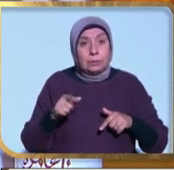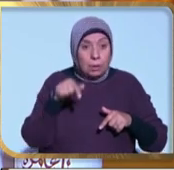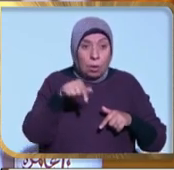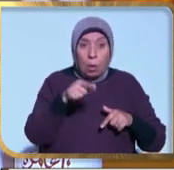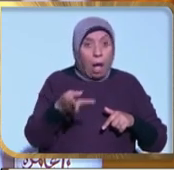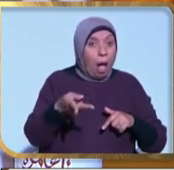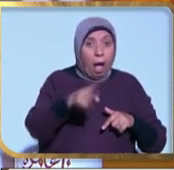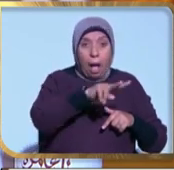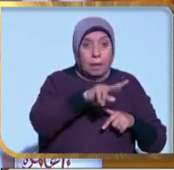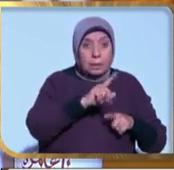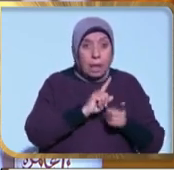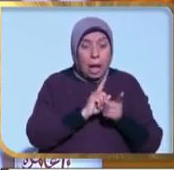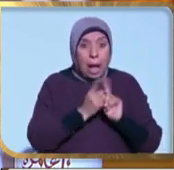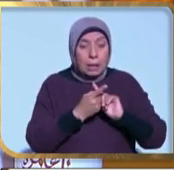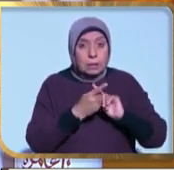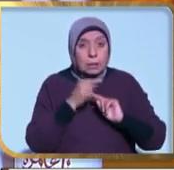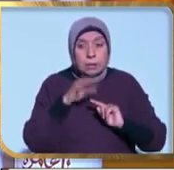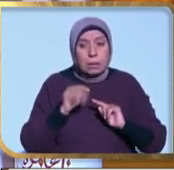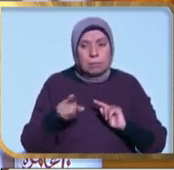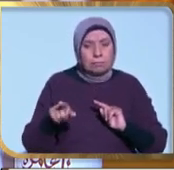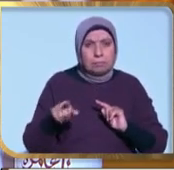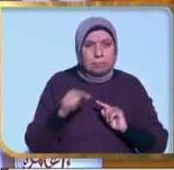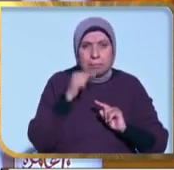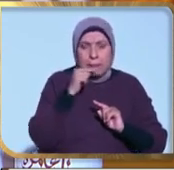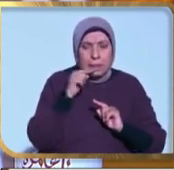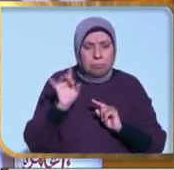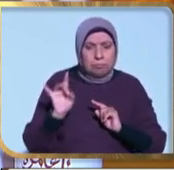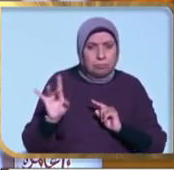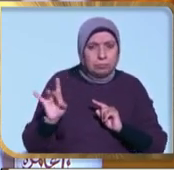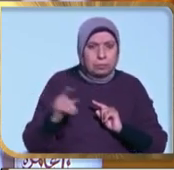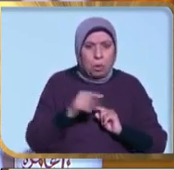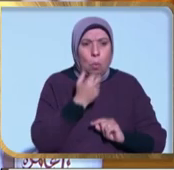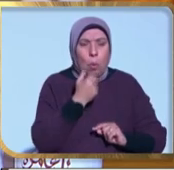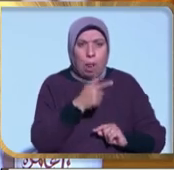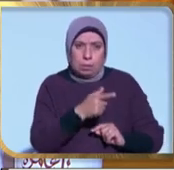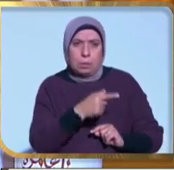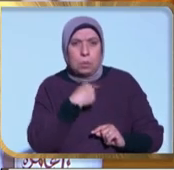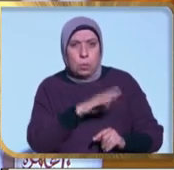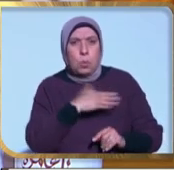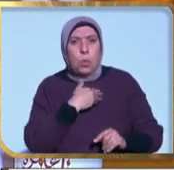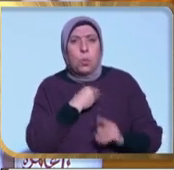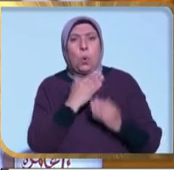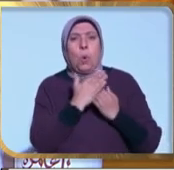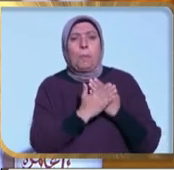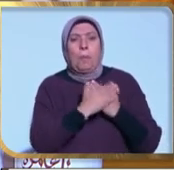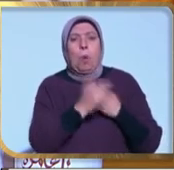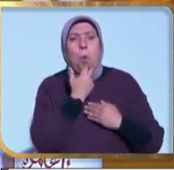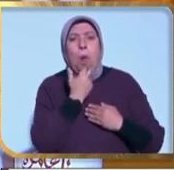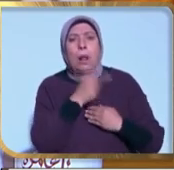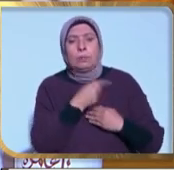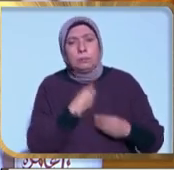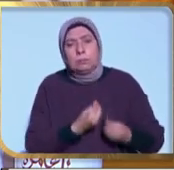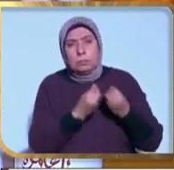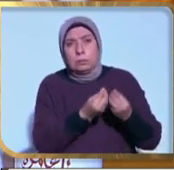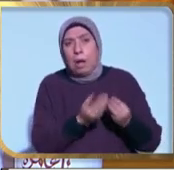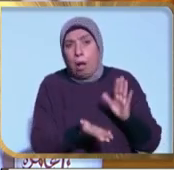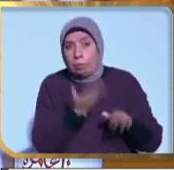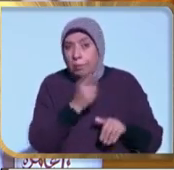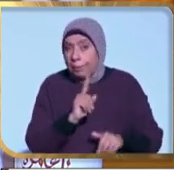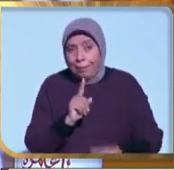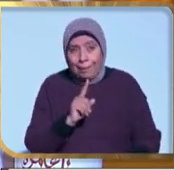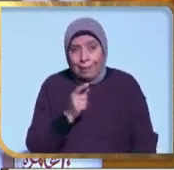ان هو بيحرم البنات ويدو الذكور لا ده النبي عليه الصلاه وسلام بيقول لي يعني لو عايزه اميز شويه حد من الولاد عندي ذكور